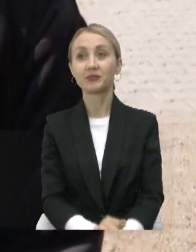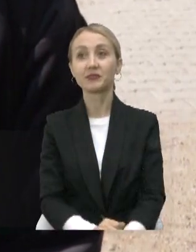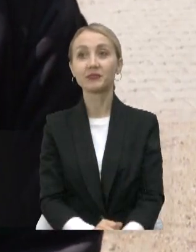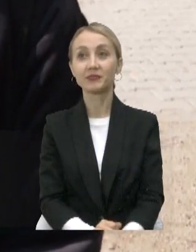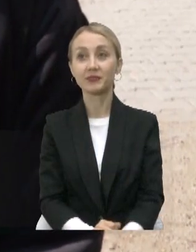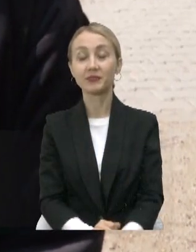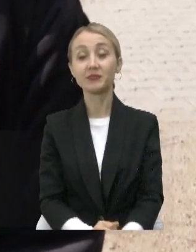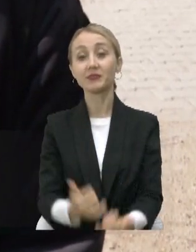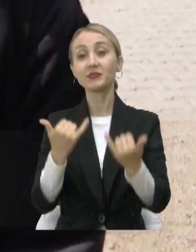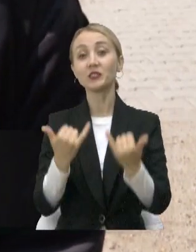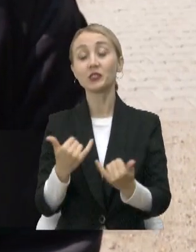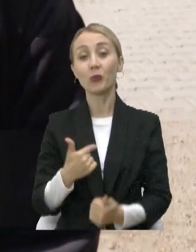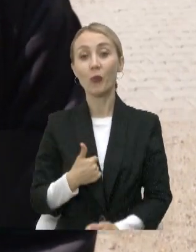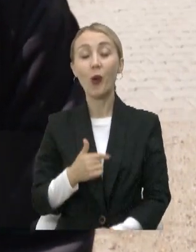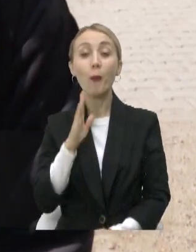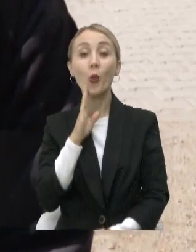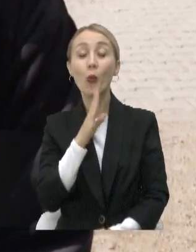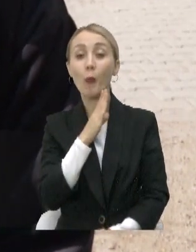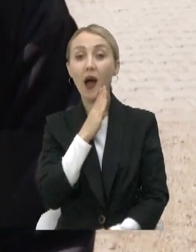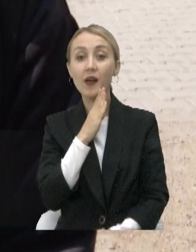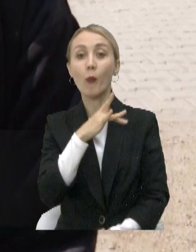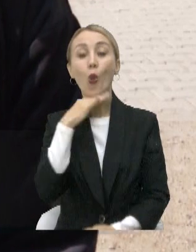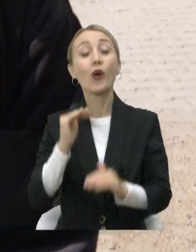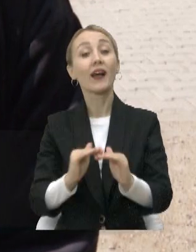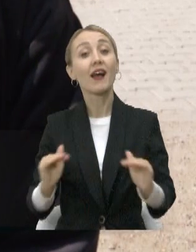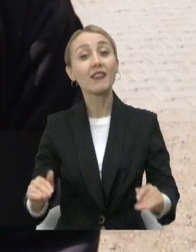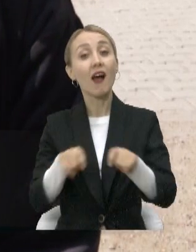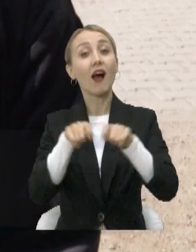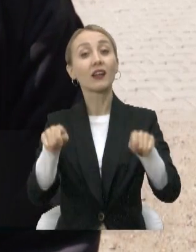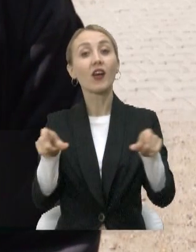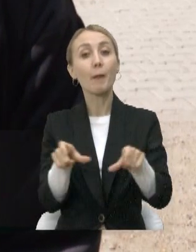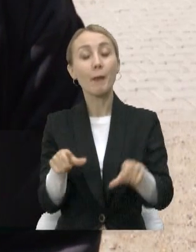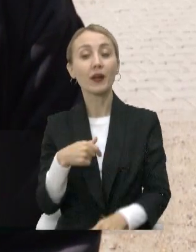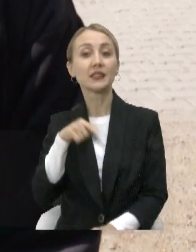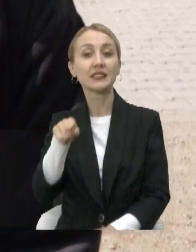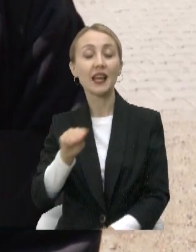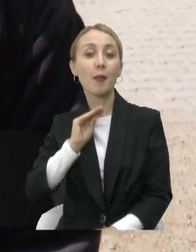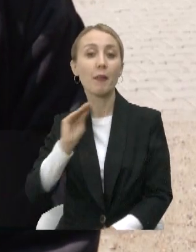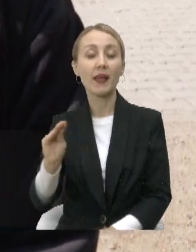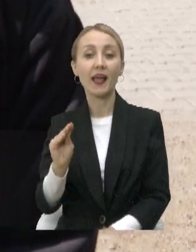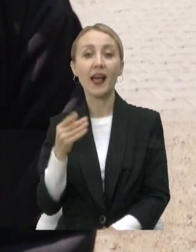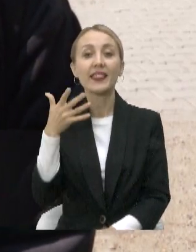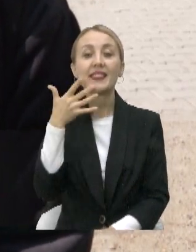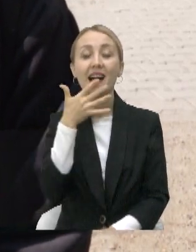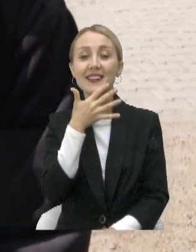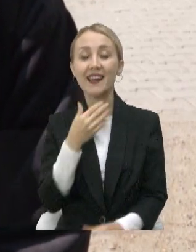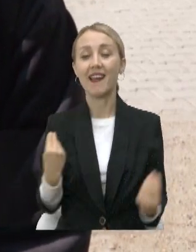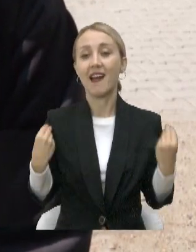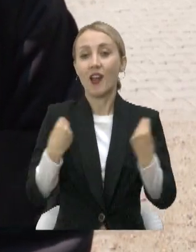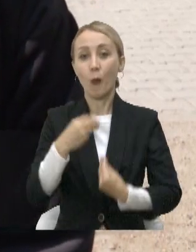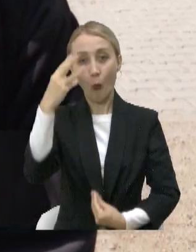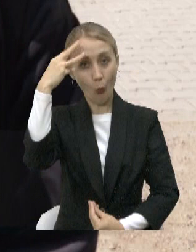киоск Сегодня мы многодетные матери открываем павильон Мы решили что здесь мы поставим национальную одежду в современном